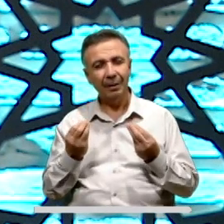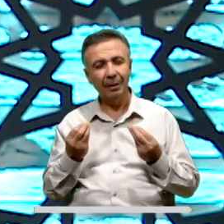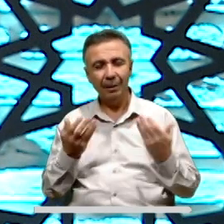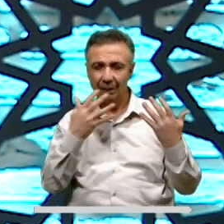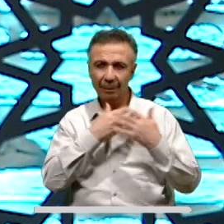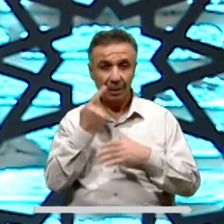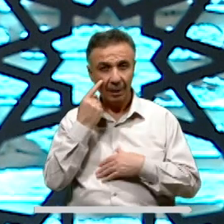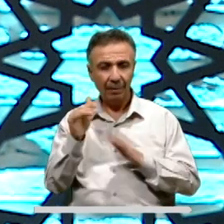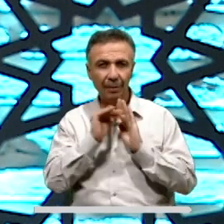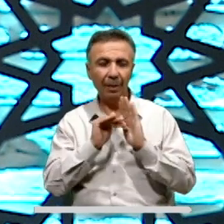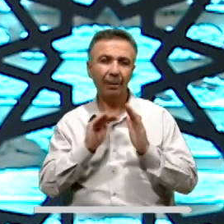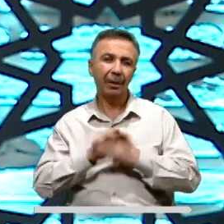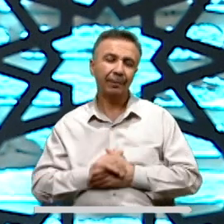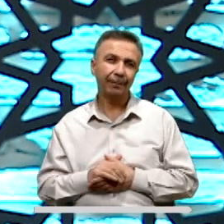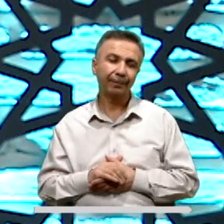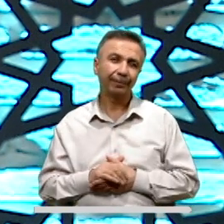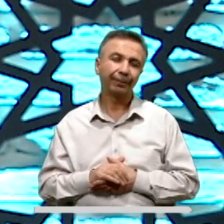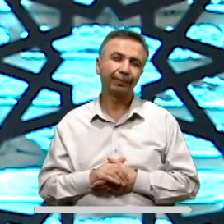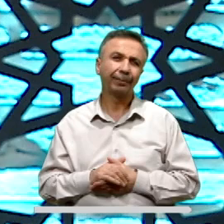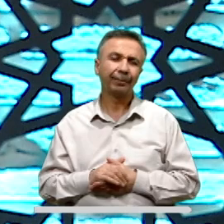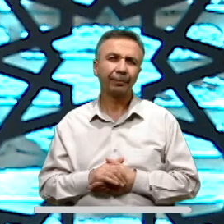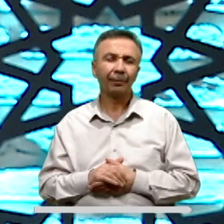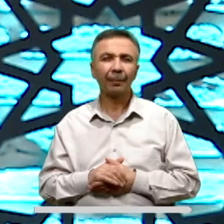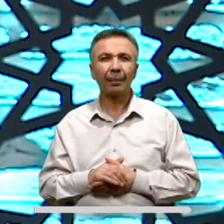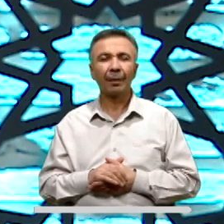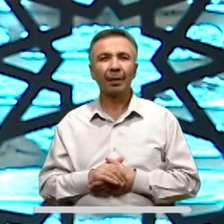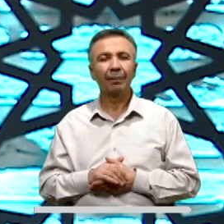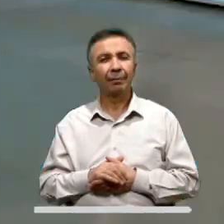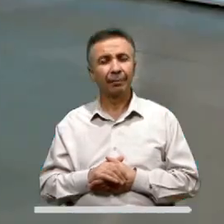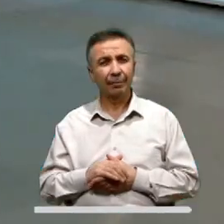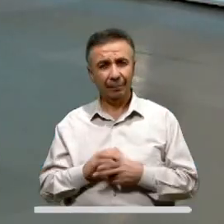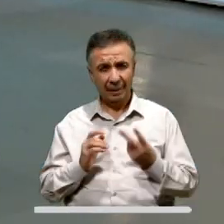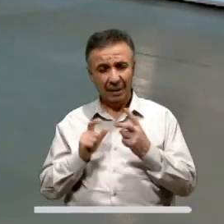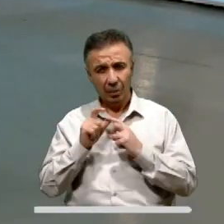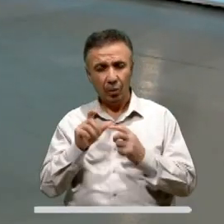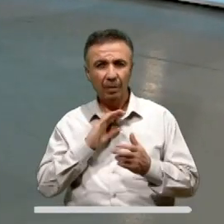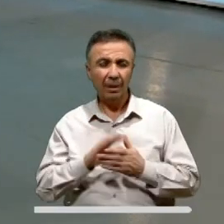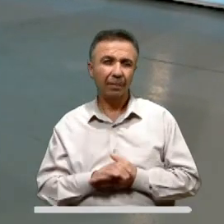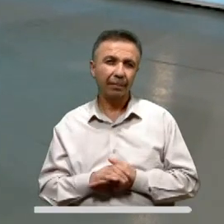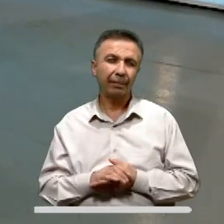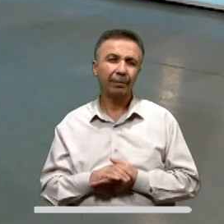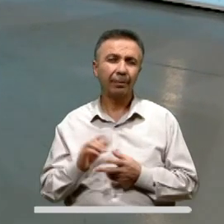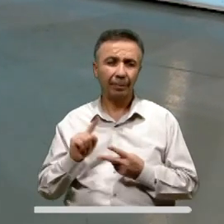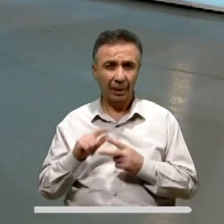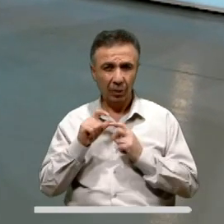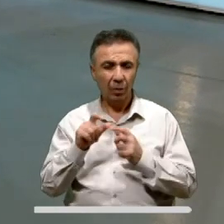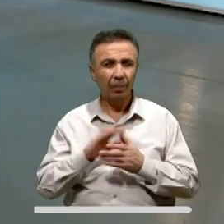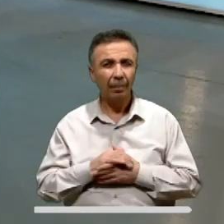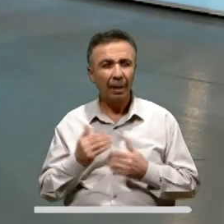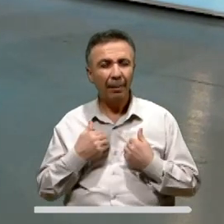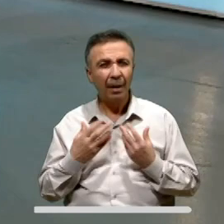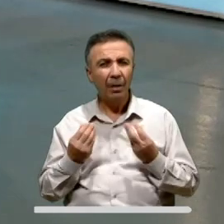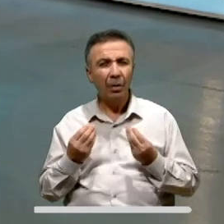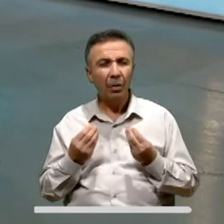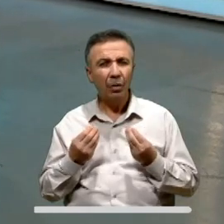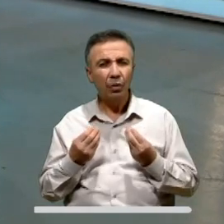programlar. Teşekkür hayırlı ederiz. Ramazanlar herkese. Allah razı olsun. Benim hocama iki sorum var. Birinci sorum, ben çok yüksek